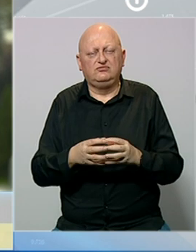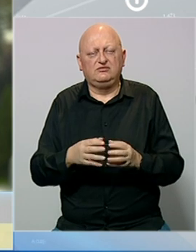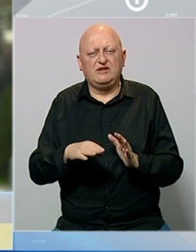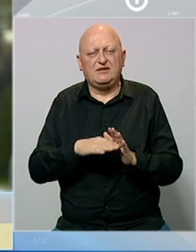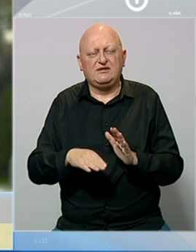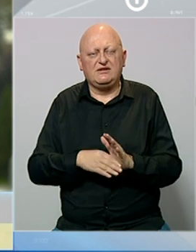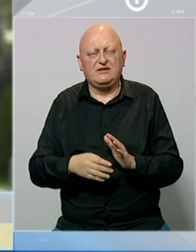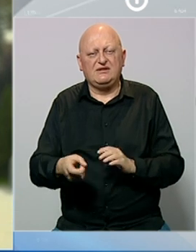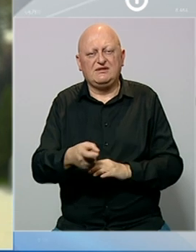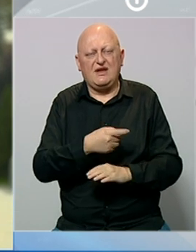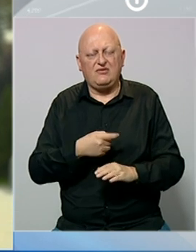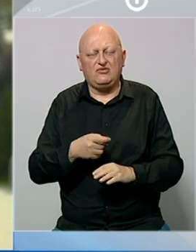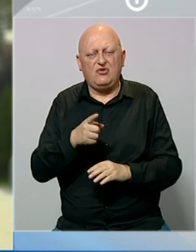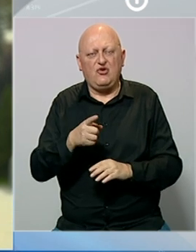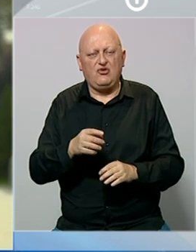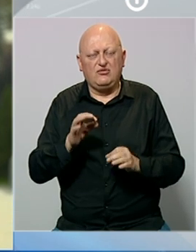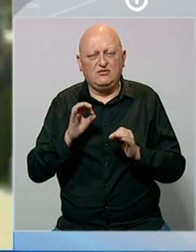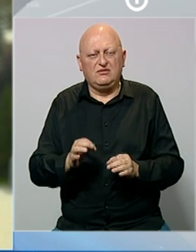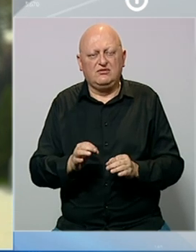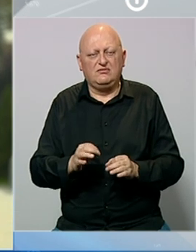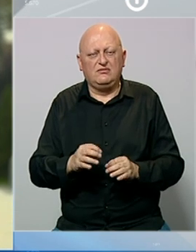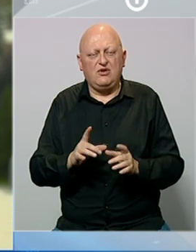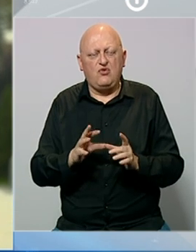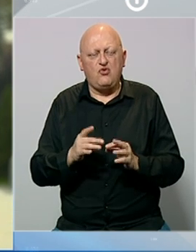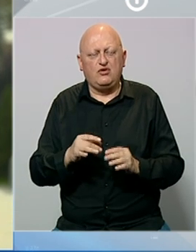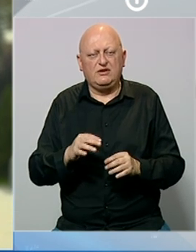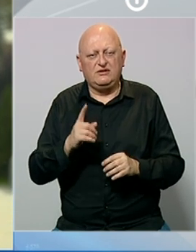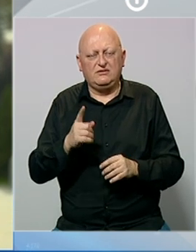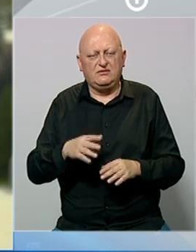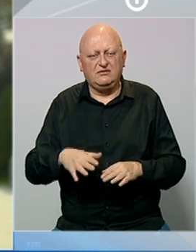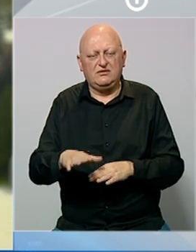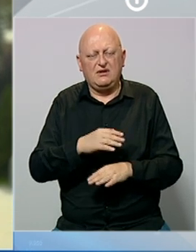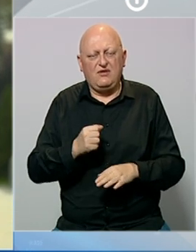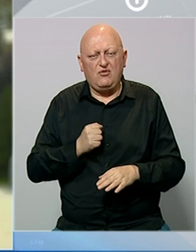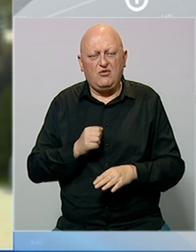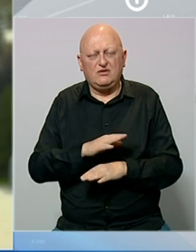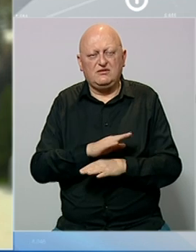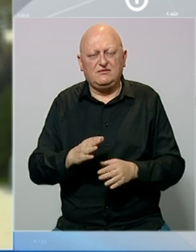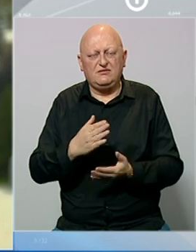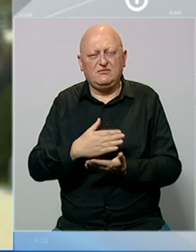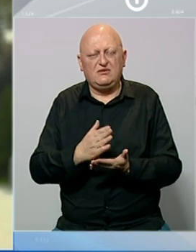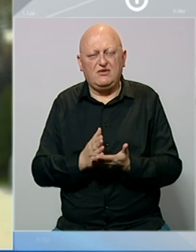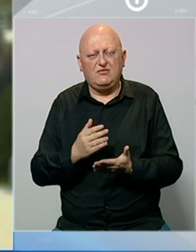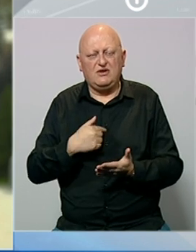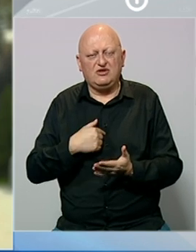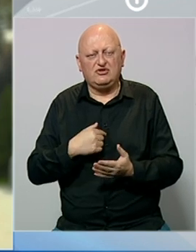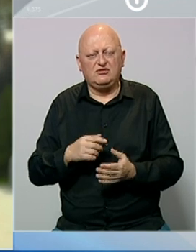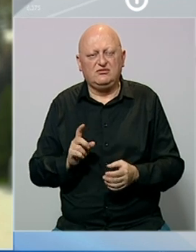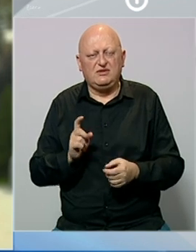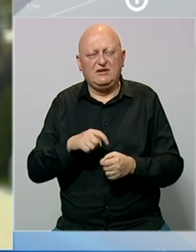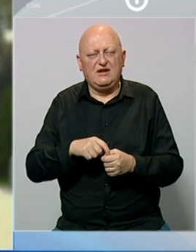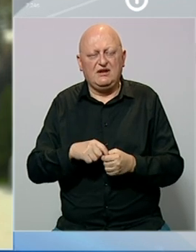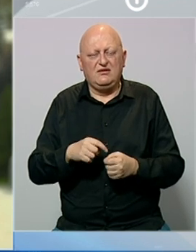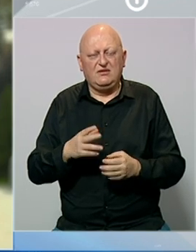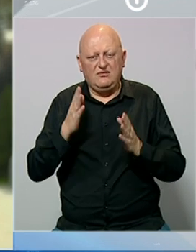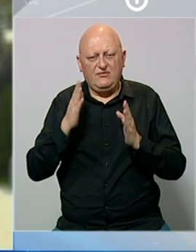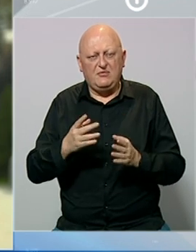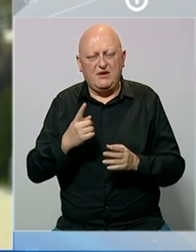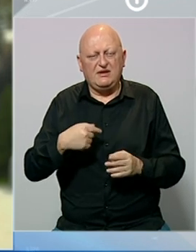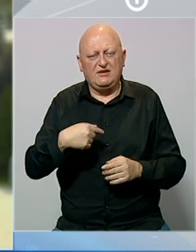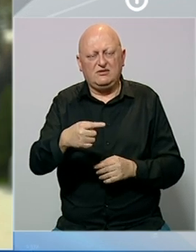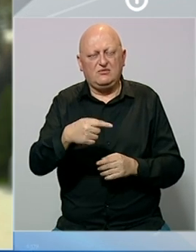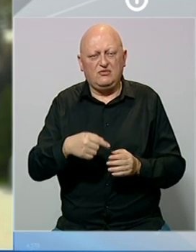standardima alijanse. Oni su stvarni za Ukrajinu, stvarni na bojnom polju i u svim aspektima naše interakcije. Vjerujemo jedni